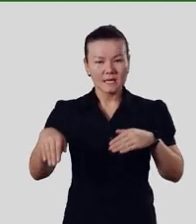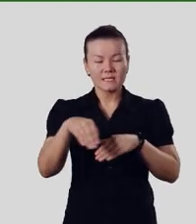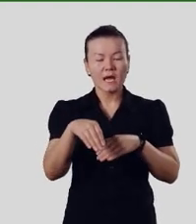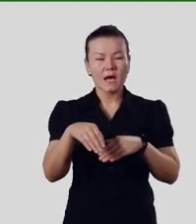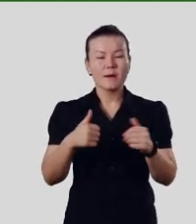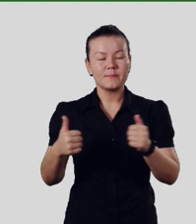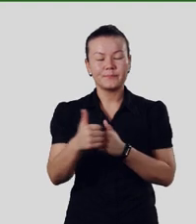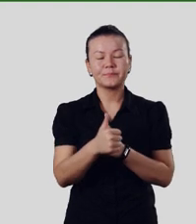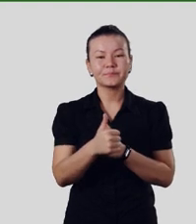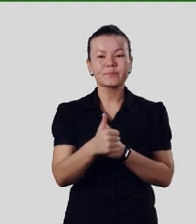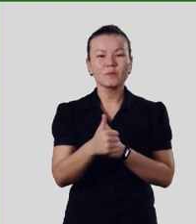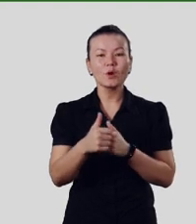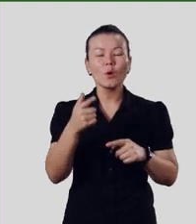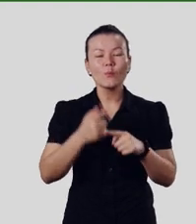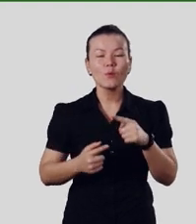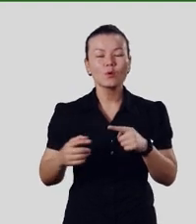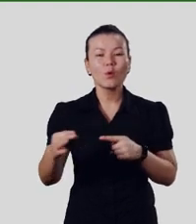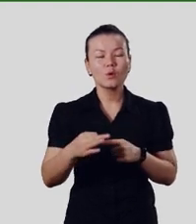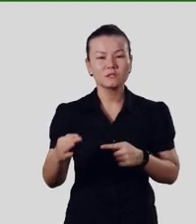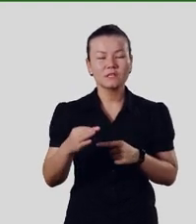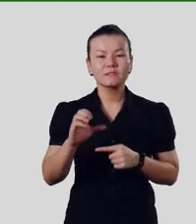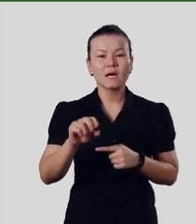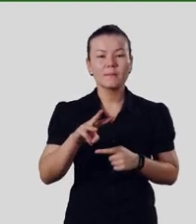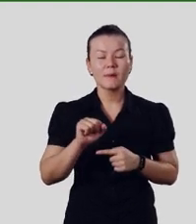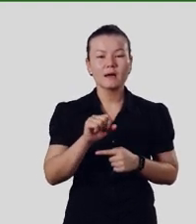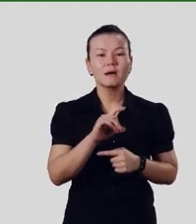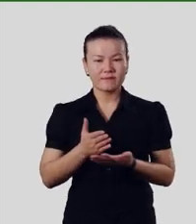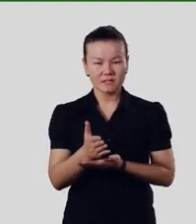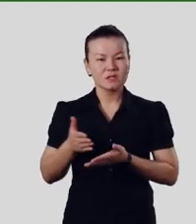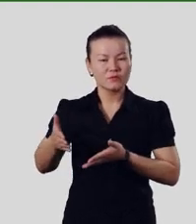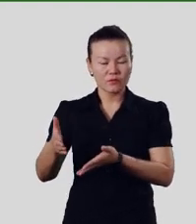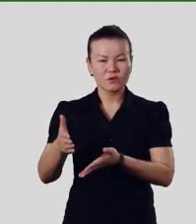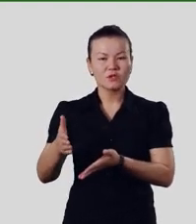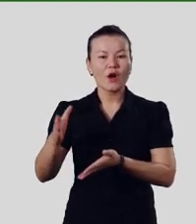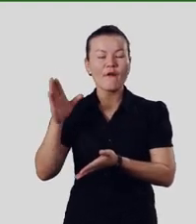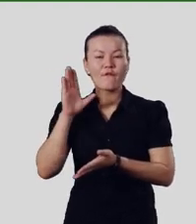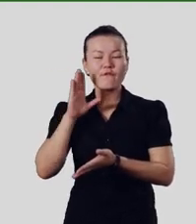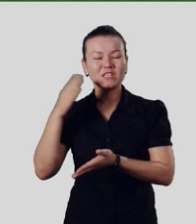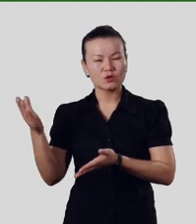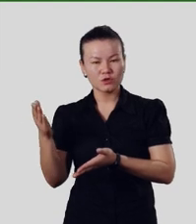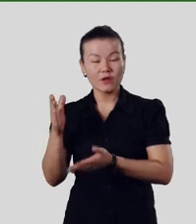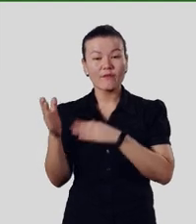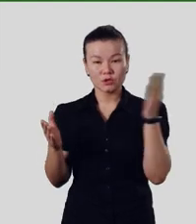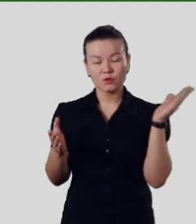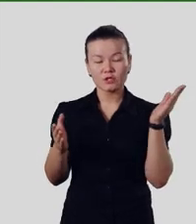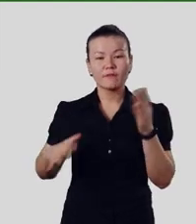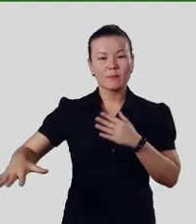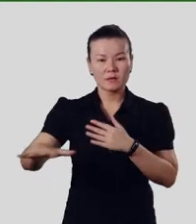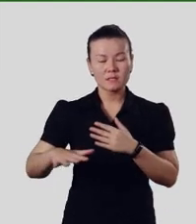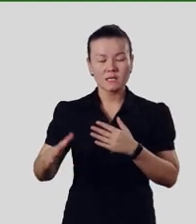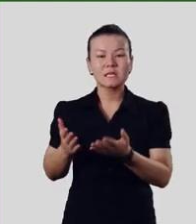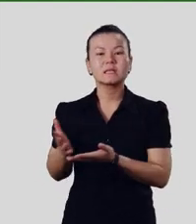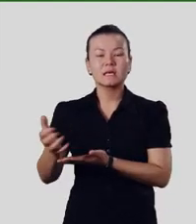морем, обогнул полуостров Сомали. Двигаясь вдоль восточного побережья, достиг